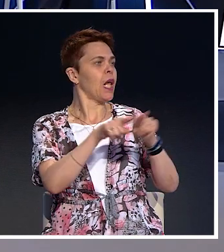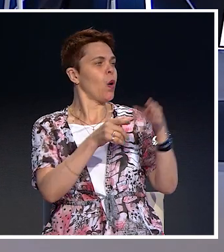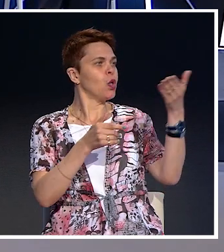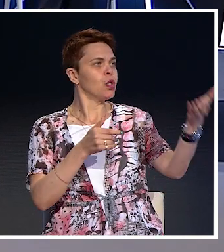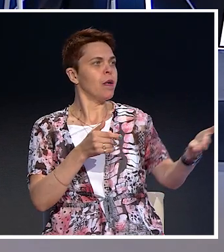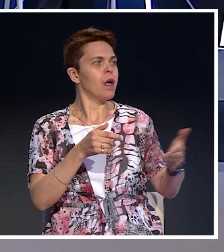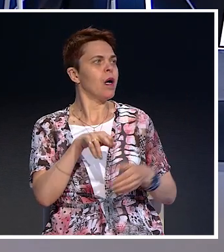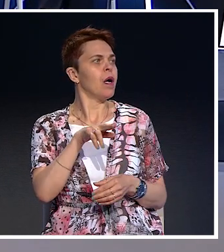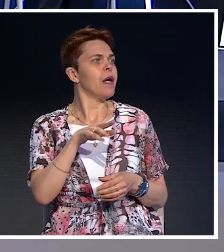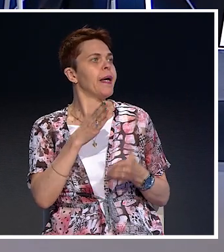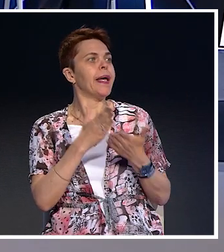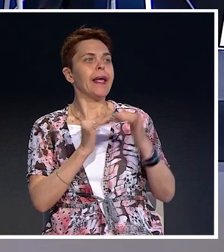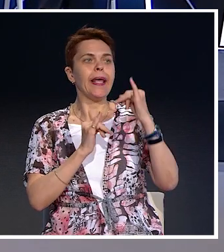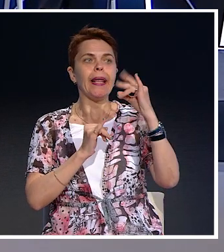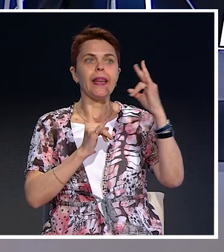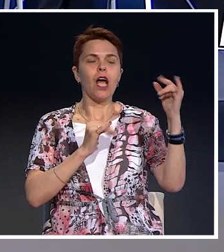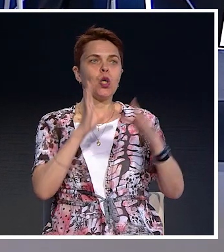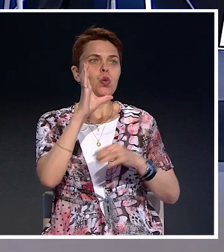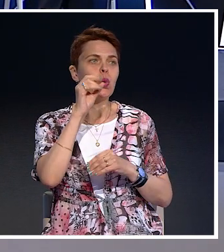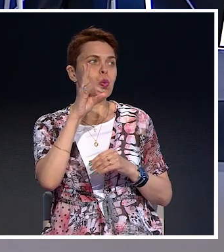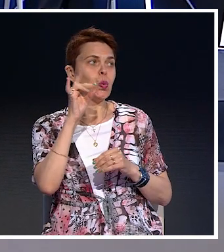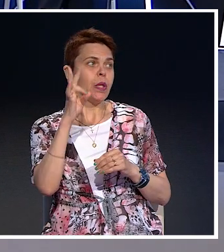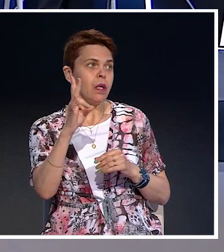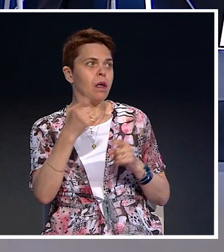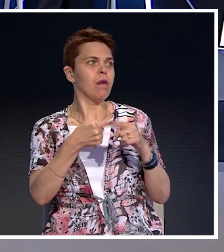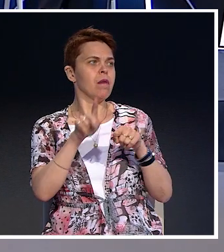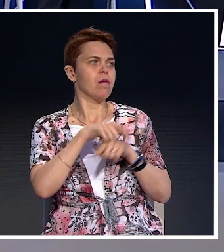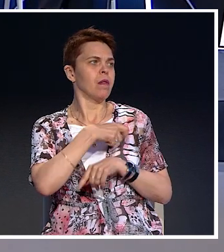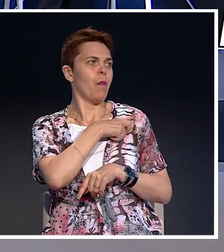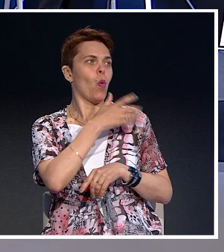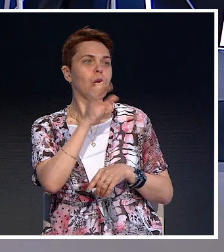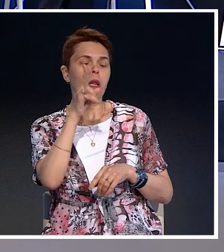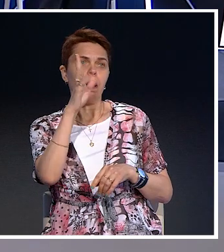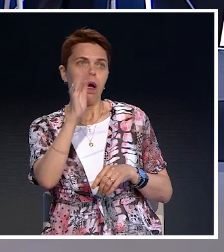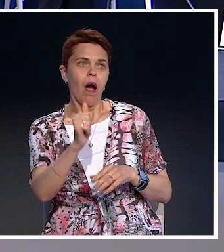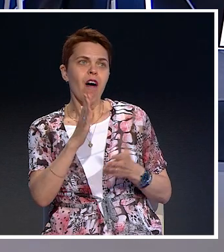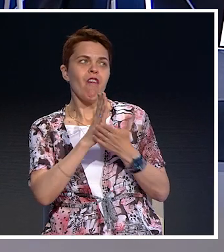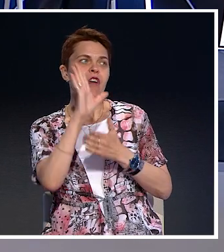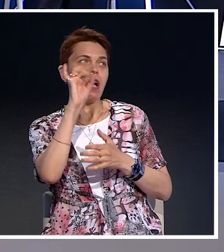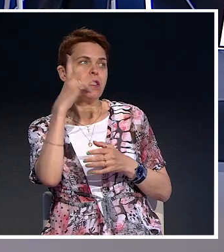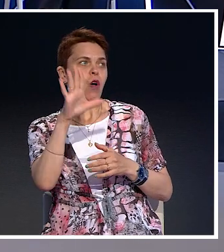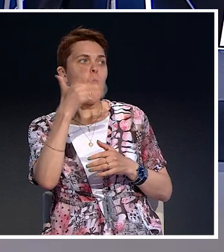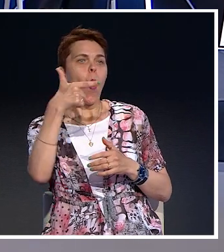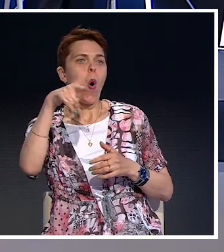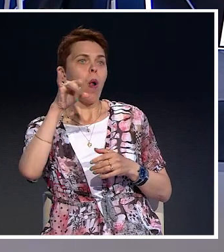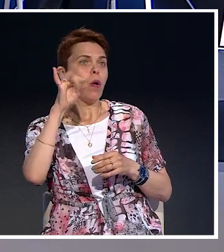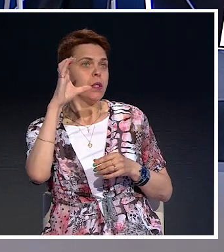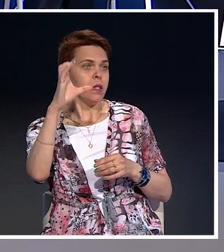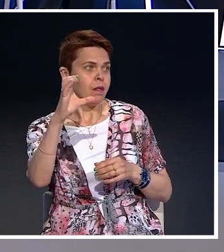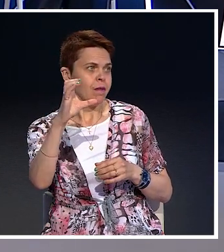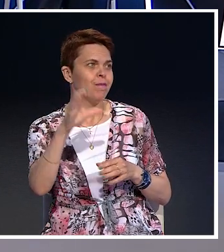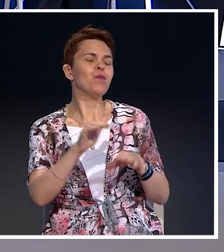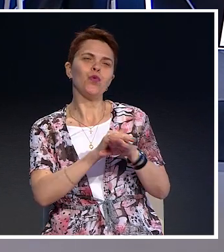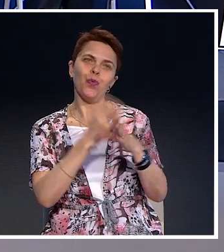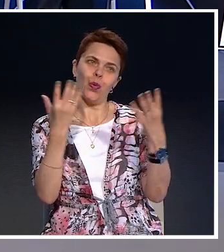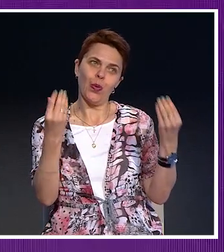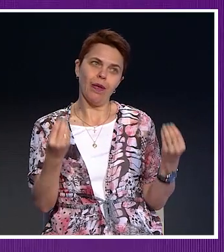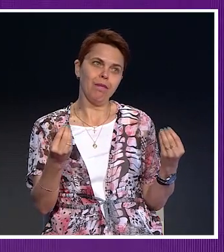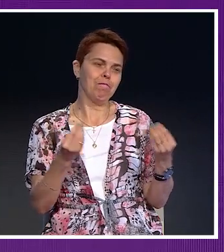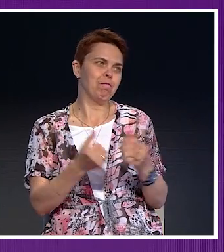Також по ліву руку від мене Інна Совсун, народна депутатка України, представниця фракції «Голос». Доброго